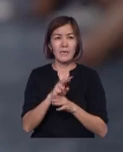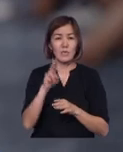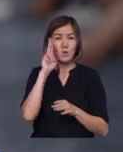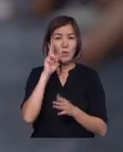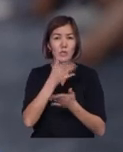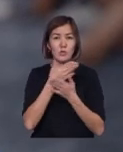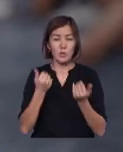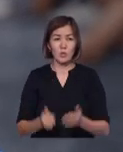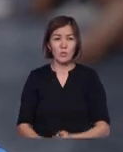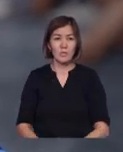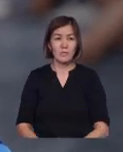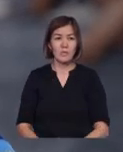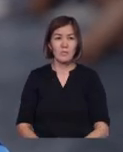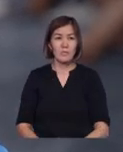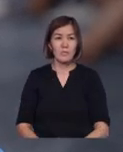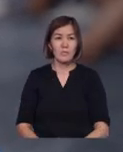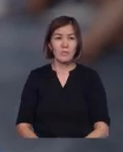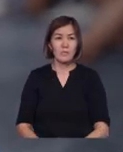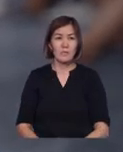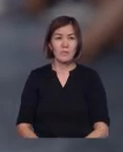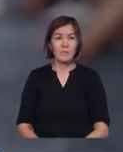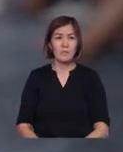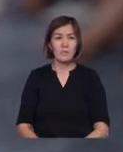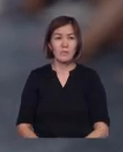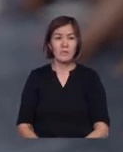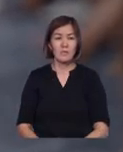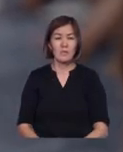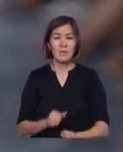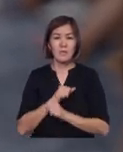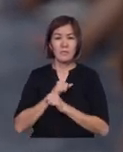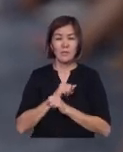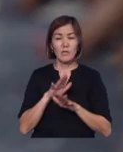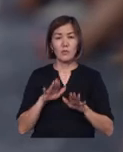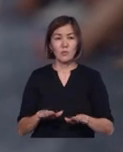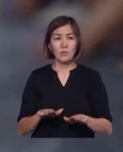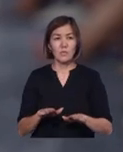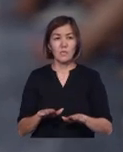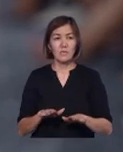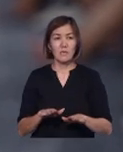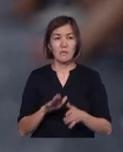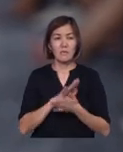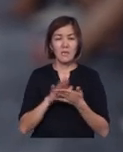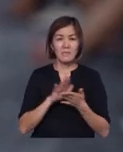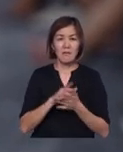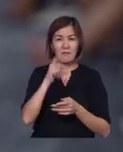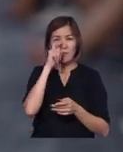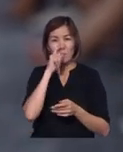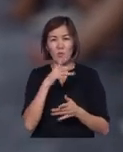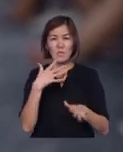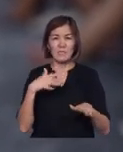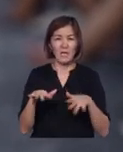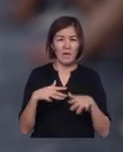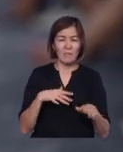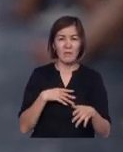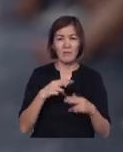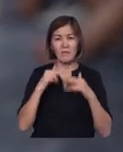да жоқ. Сосын кейін мынау демалыс орындарының кішкене тазалық жағына да назар